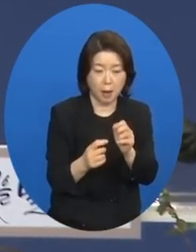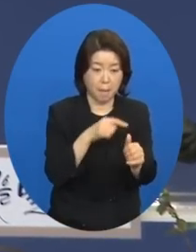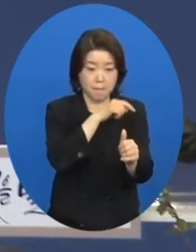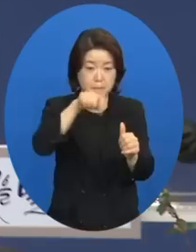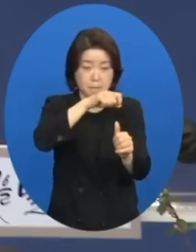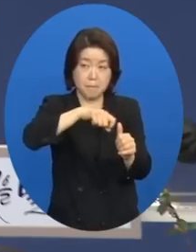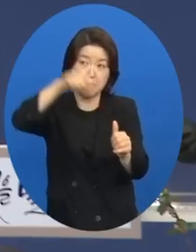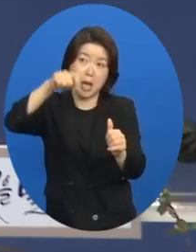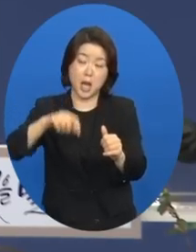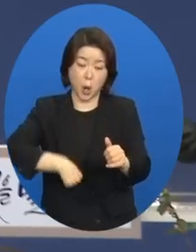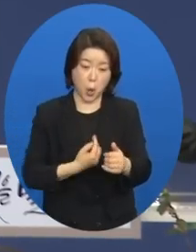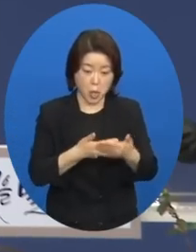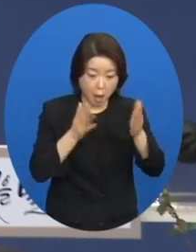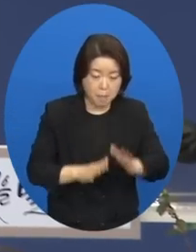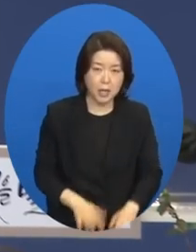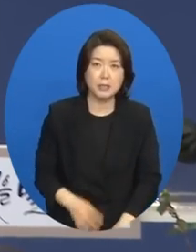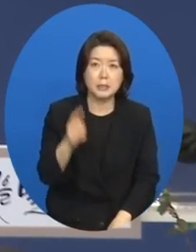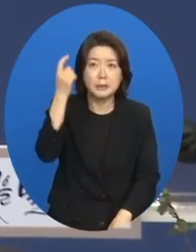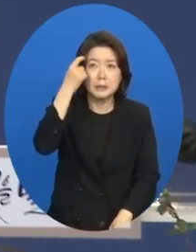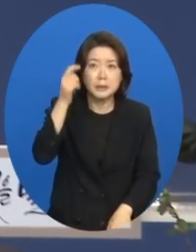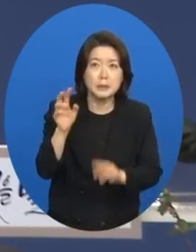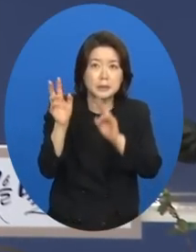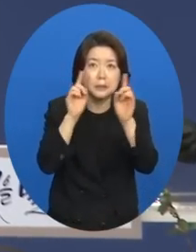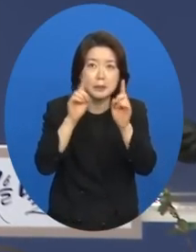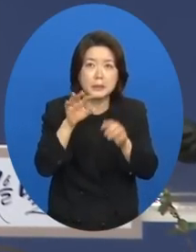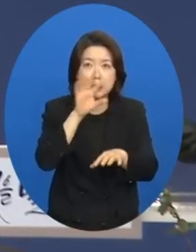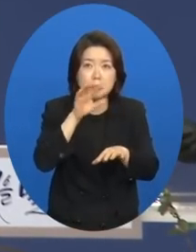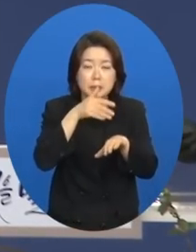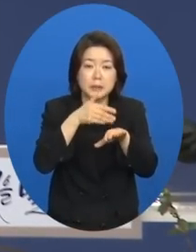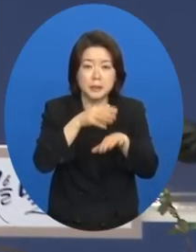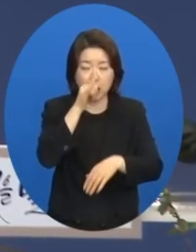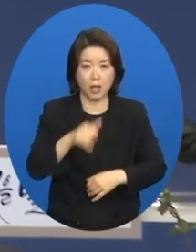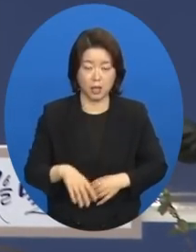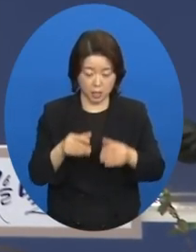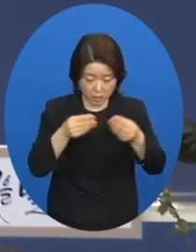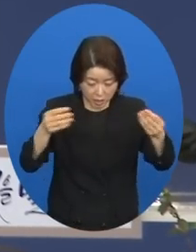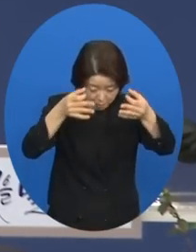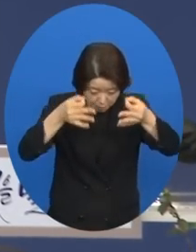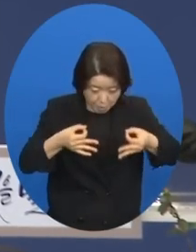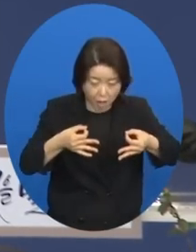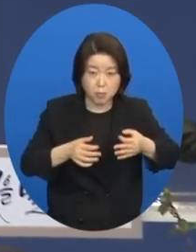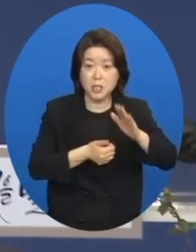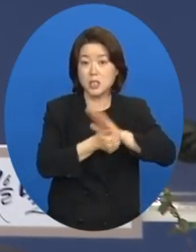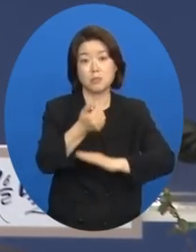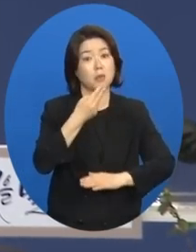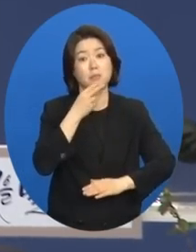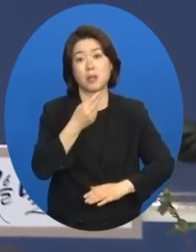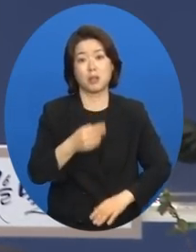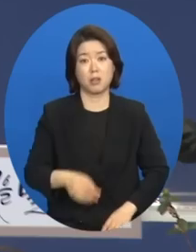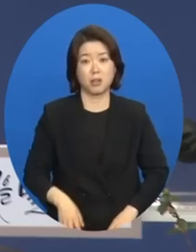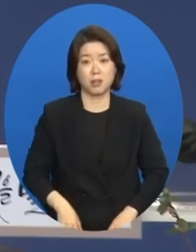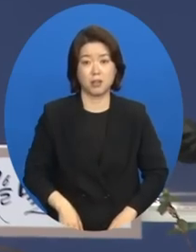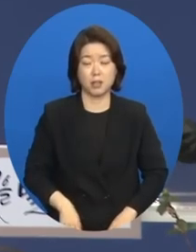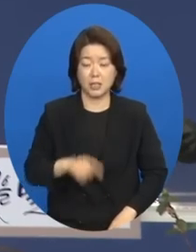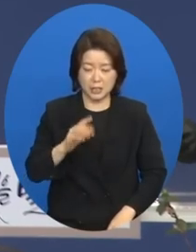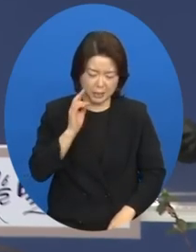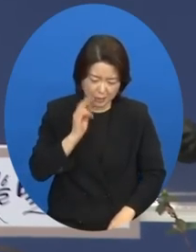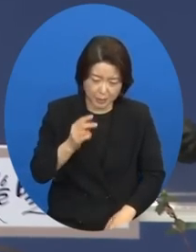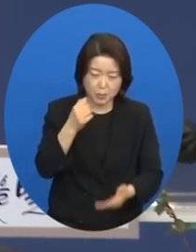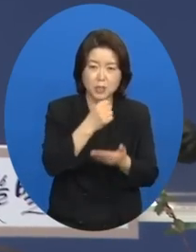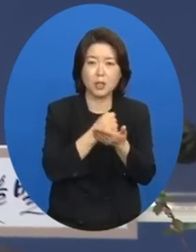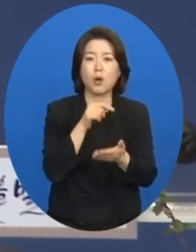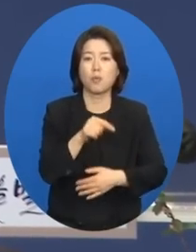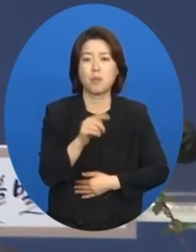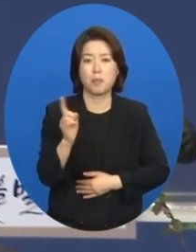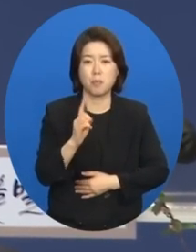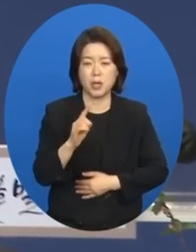안에서 정신통일하고 있는 거예요. 우리의 인생을 조금만 살펴보면 희망이라고 말할 게 없습니다. 이 끔찍한 운명을